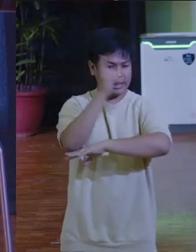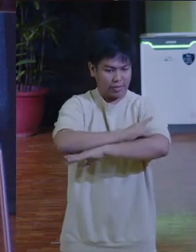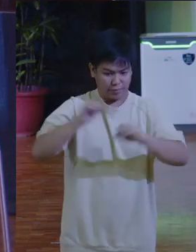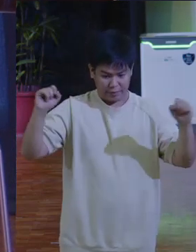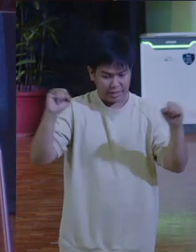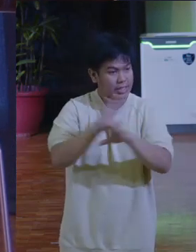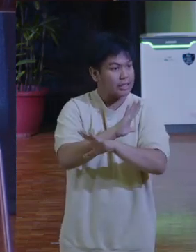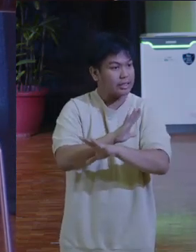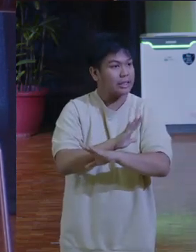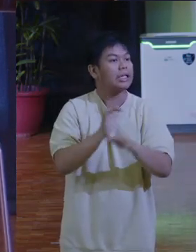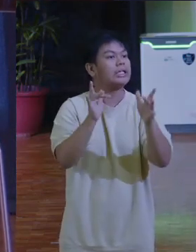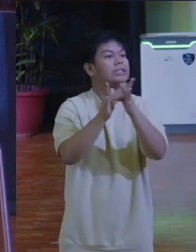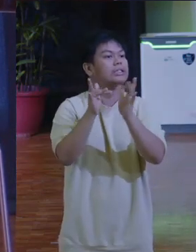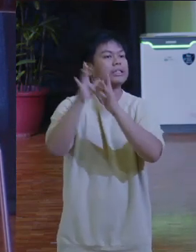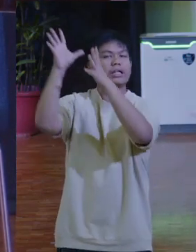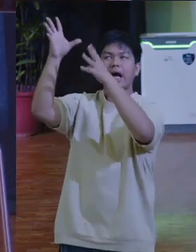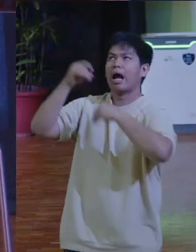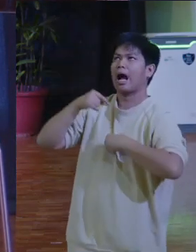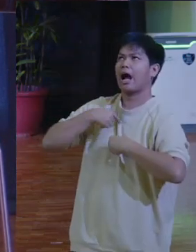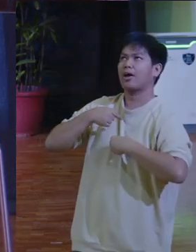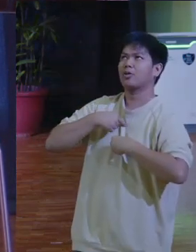ng ating Panginoong Jesus.